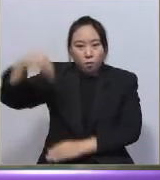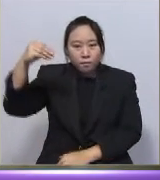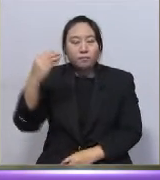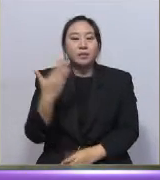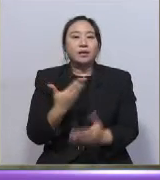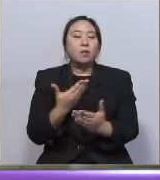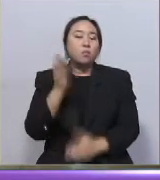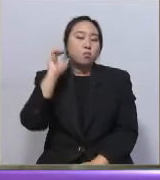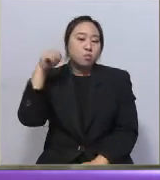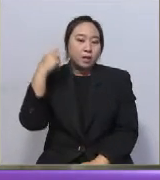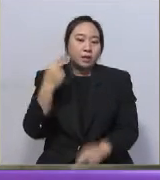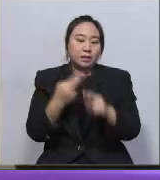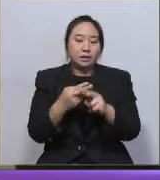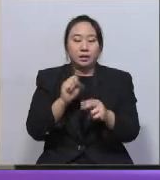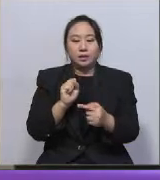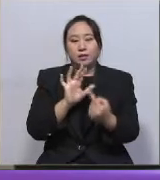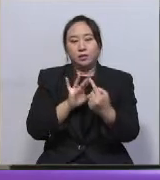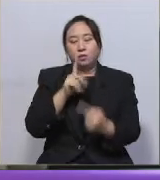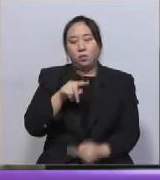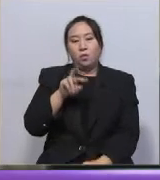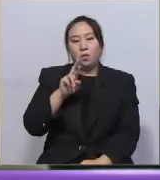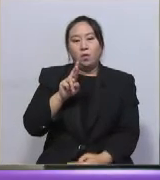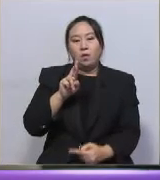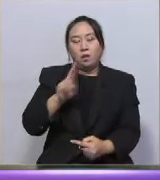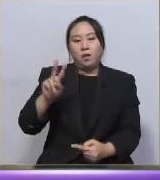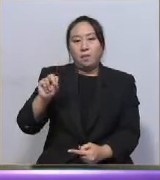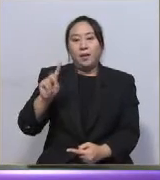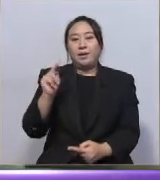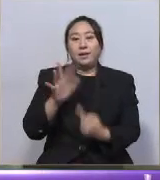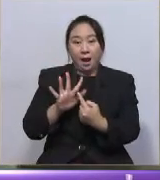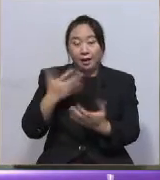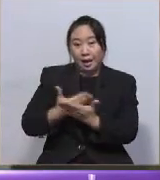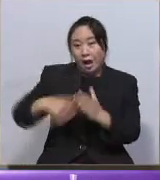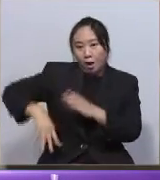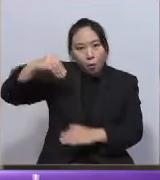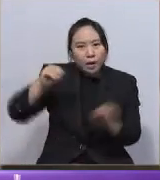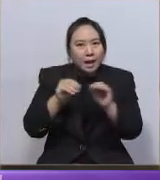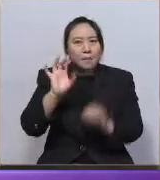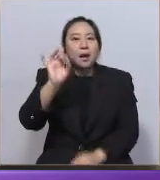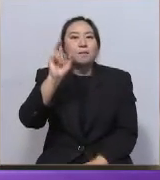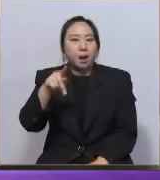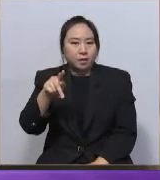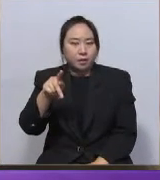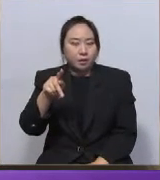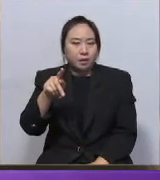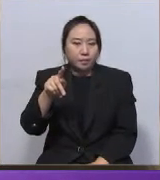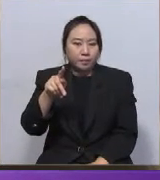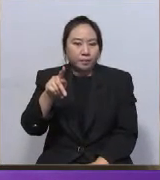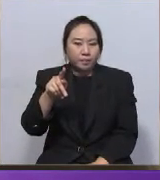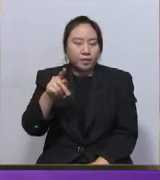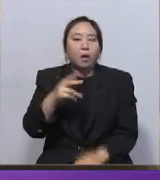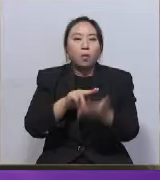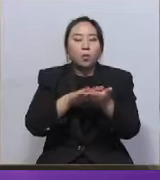แก๊งนี้นะคะคือนางสุพันธาทาปินถูกขโมยเงินไปทั้งหมดเกือบ 8,000บาทค่ะหลังเกิดเหตุขออภัยนะค